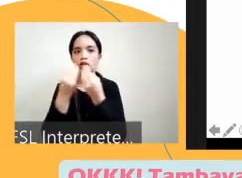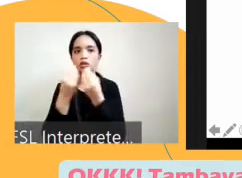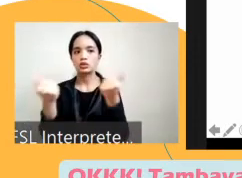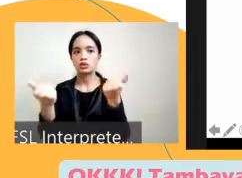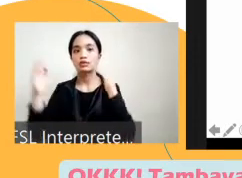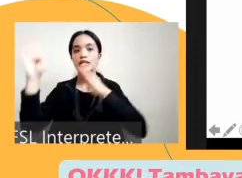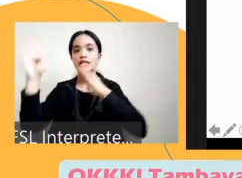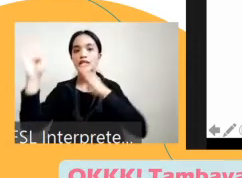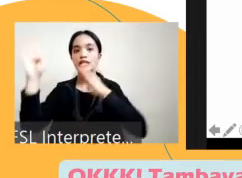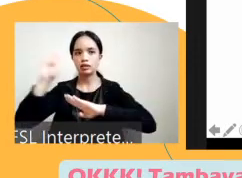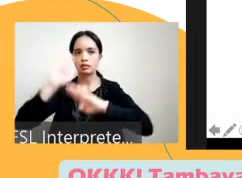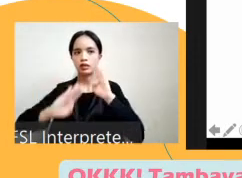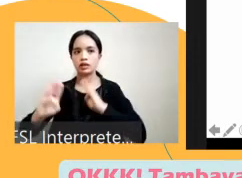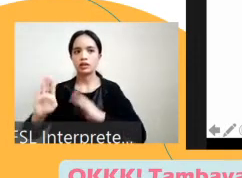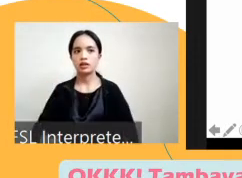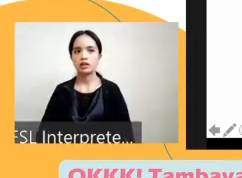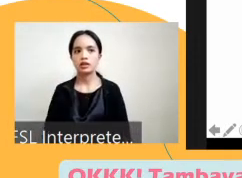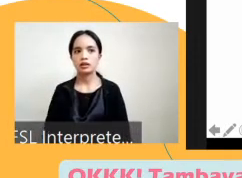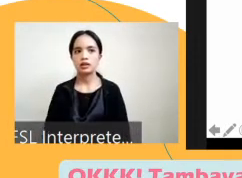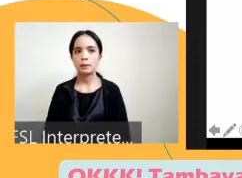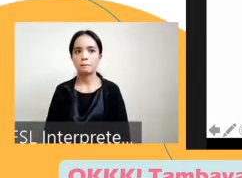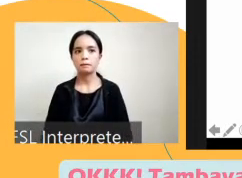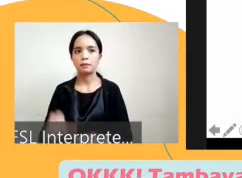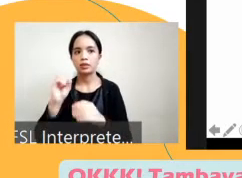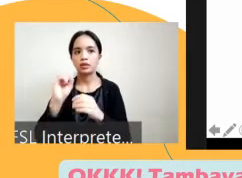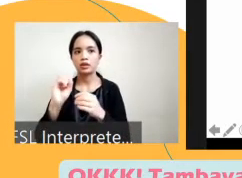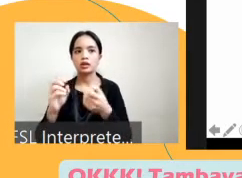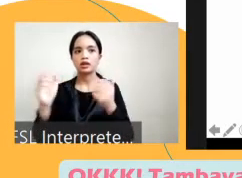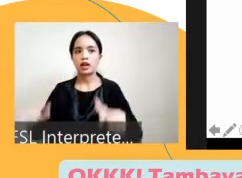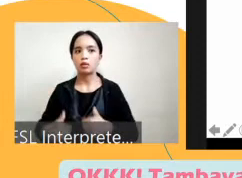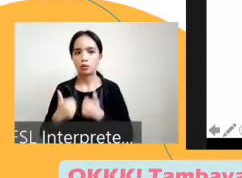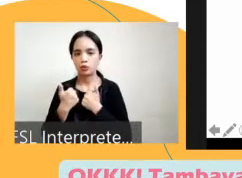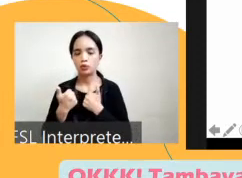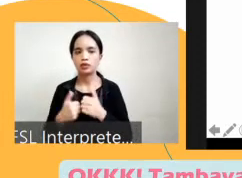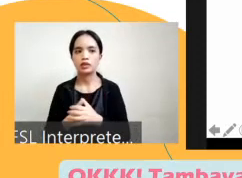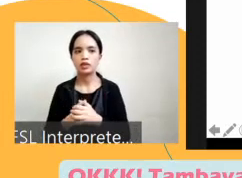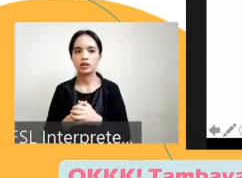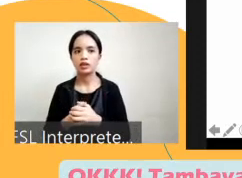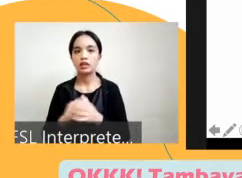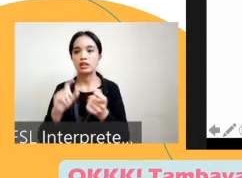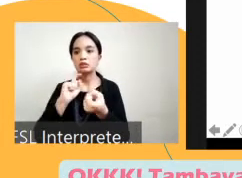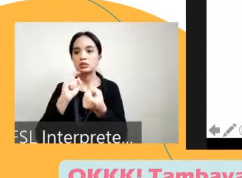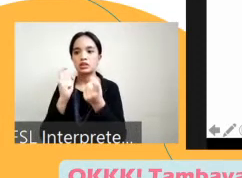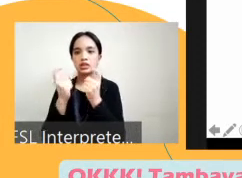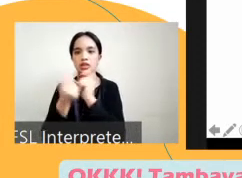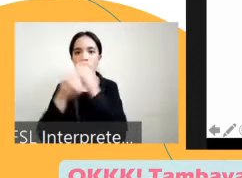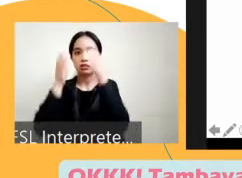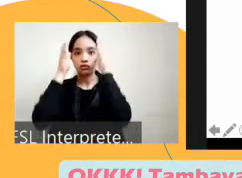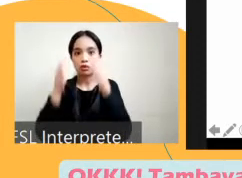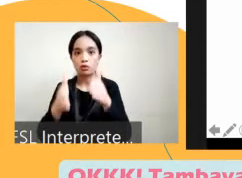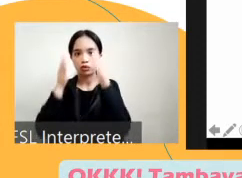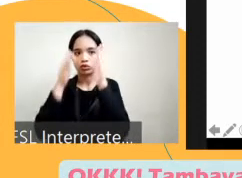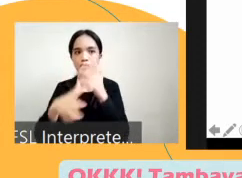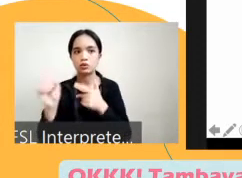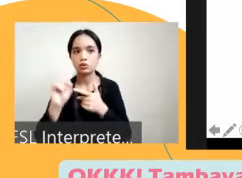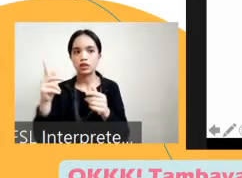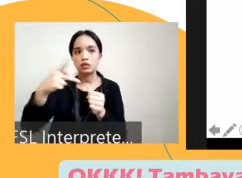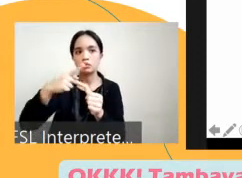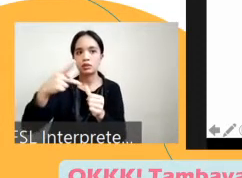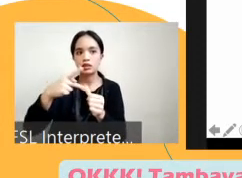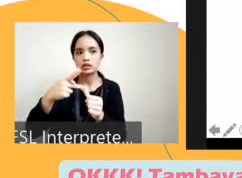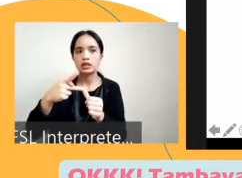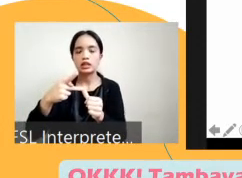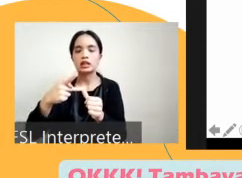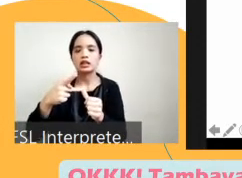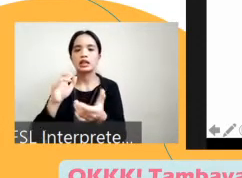problema, banta o hamon. Nababago ang focus sa mga prioridad na nagpapalakas sa atin